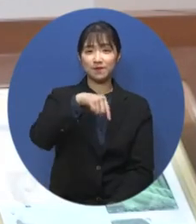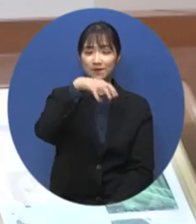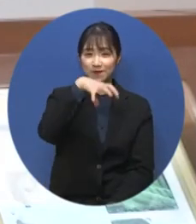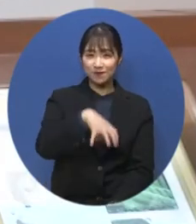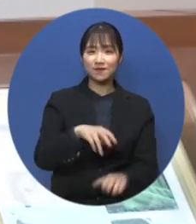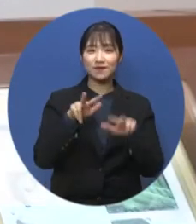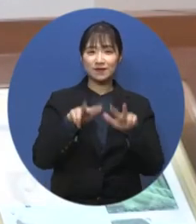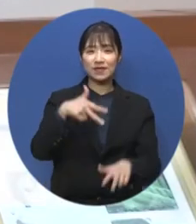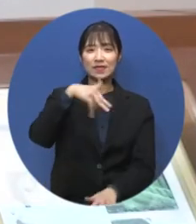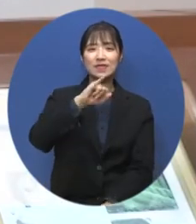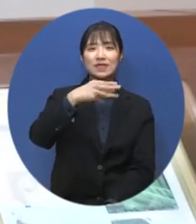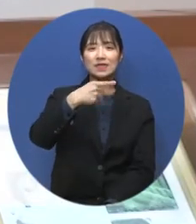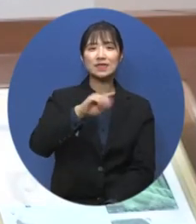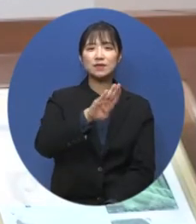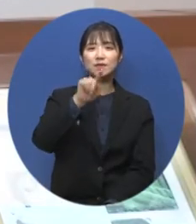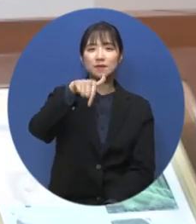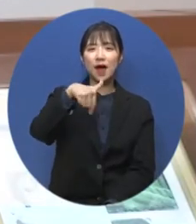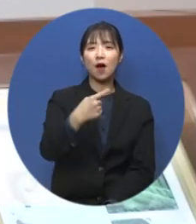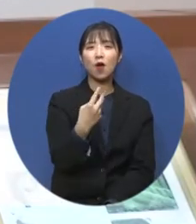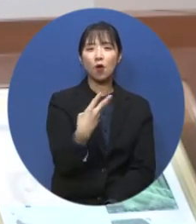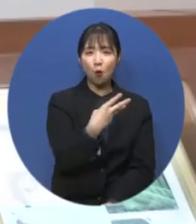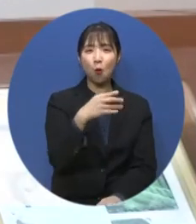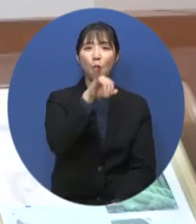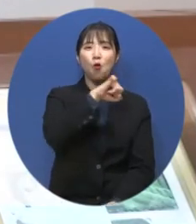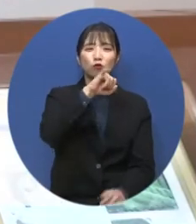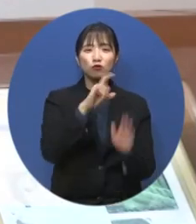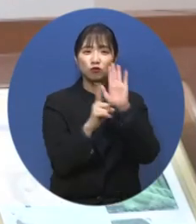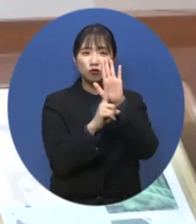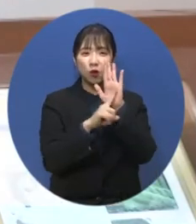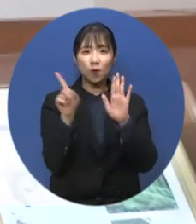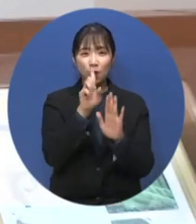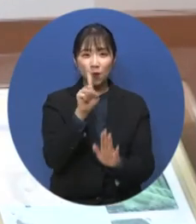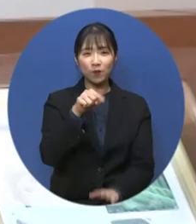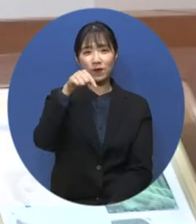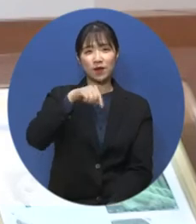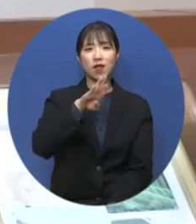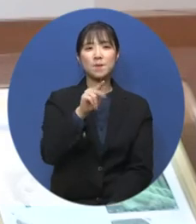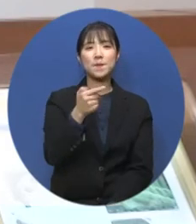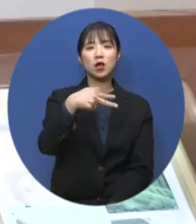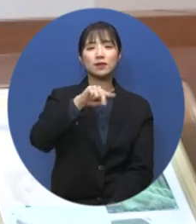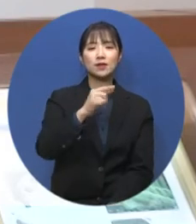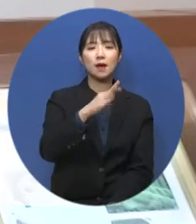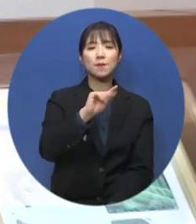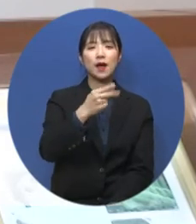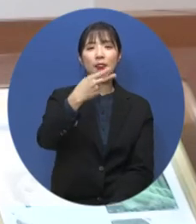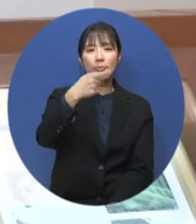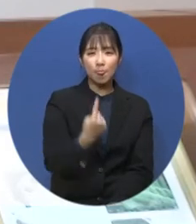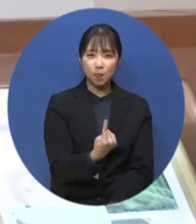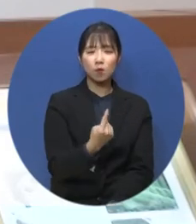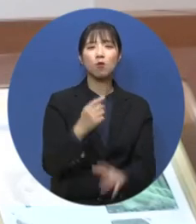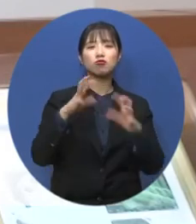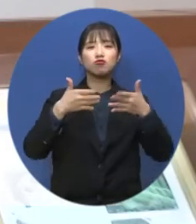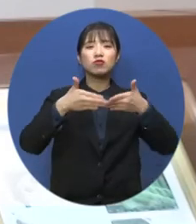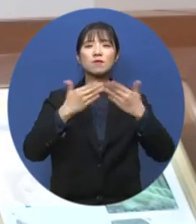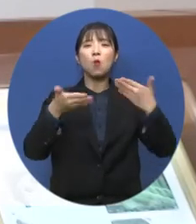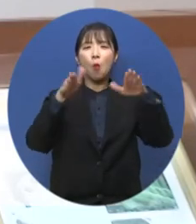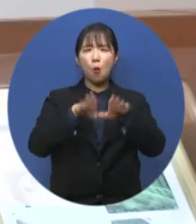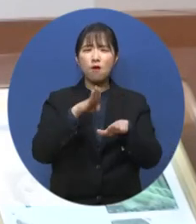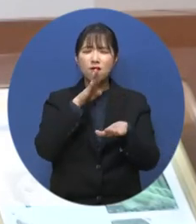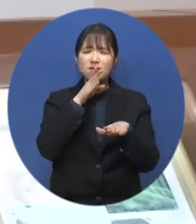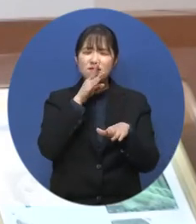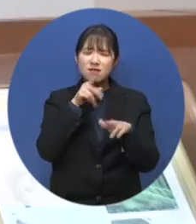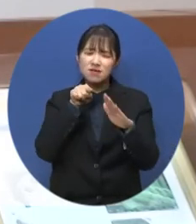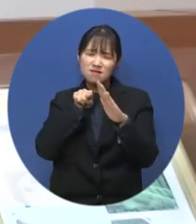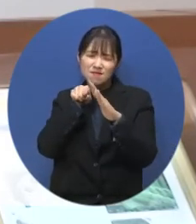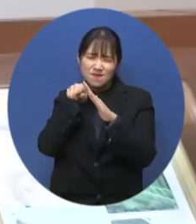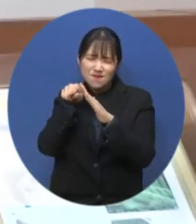그 지름박골의 곤충전은 우리 변산반도 국립공원 내에 있는 과거의 참 오지 중에 오지. 그래서